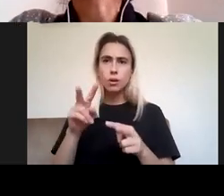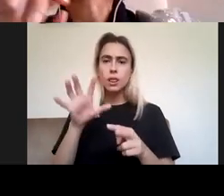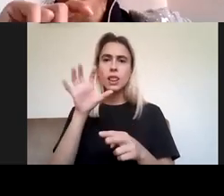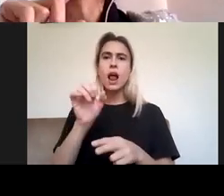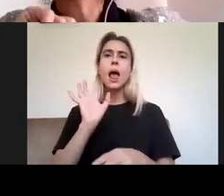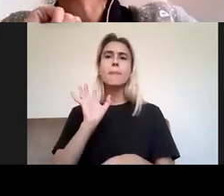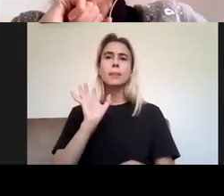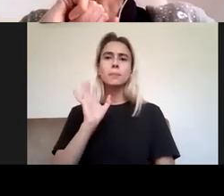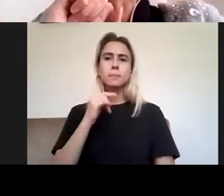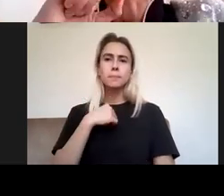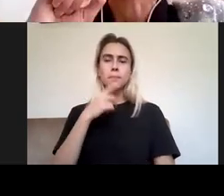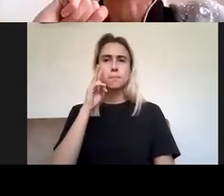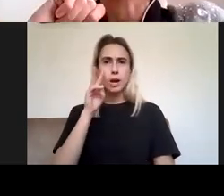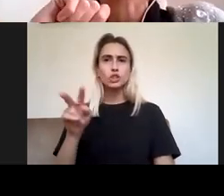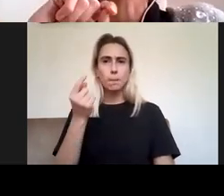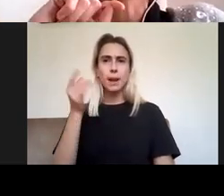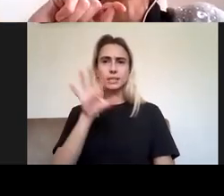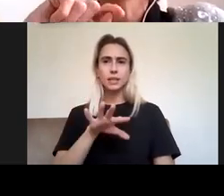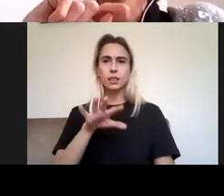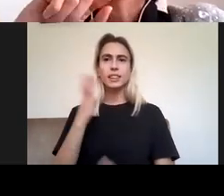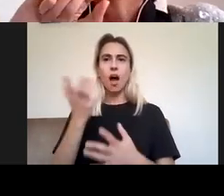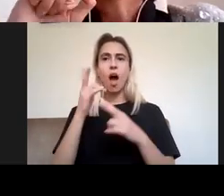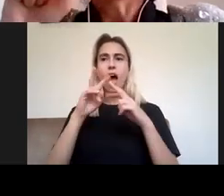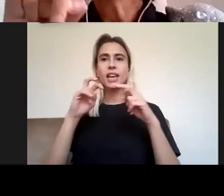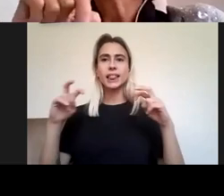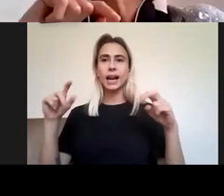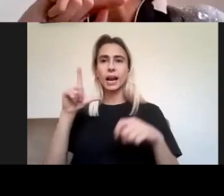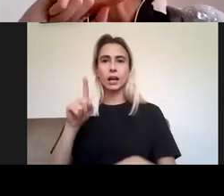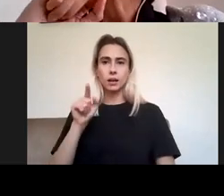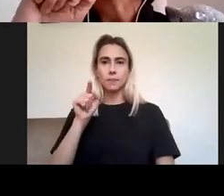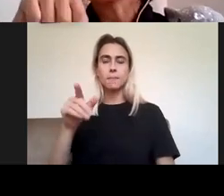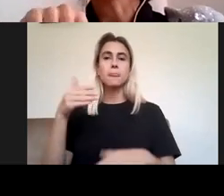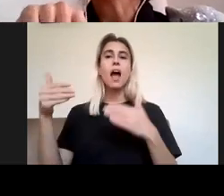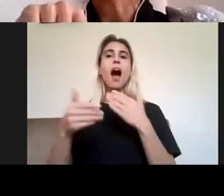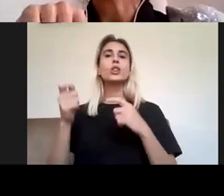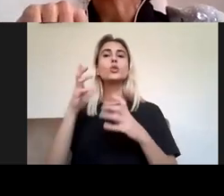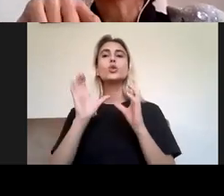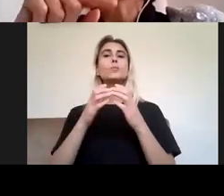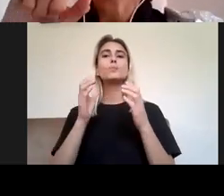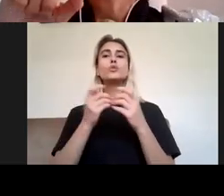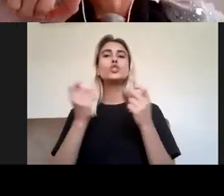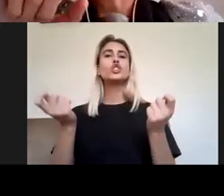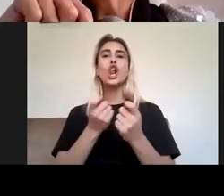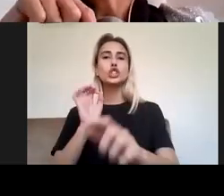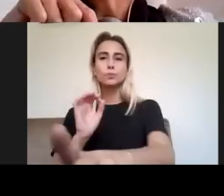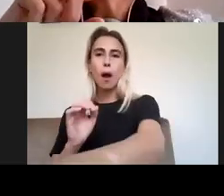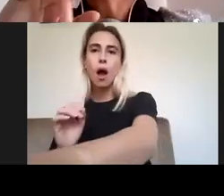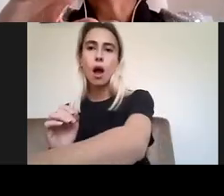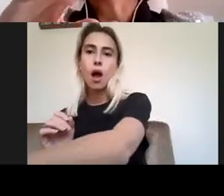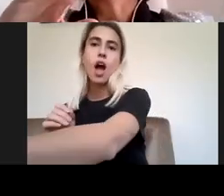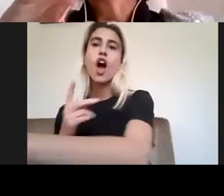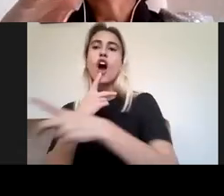hocam. Kusura bakmayın. Bakacağım ama birazdan daha ayrıntılı. Alt grupların çalışma şeklinde